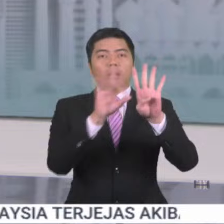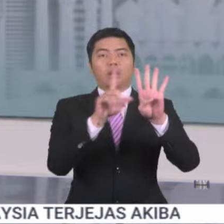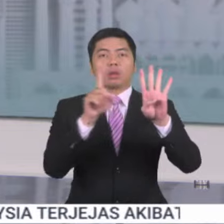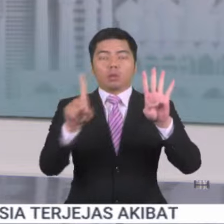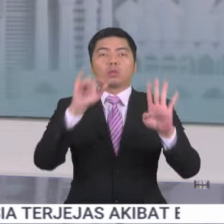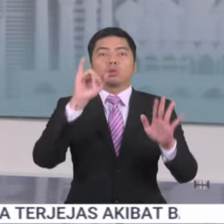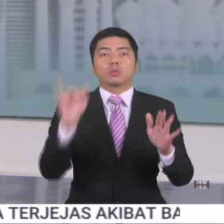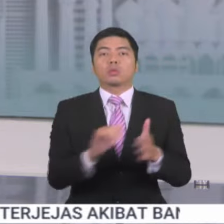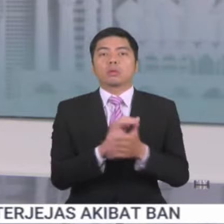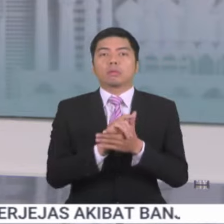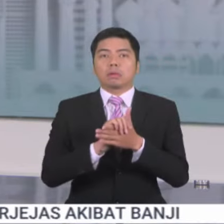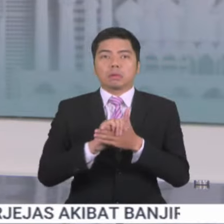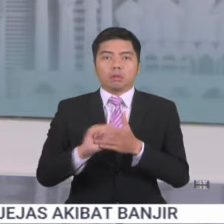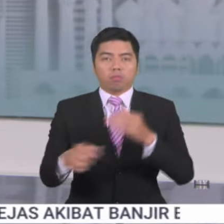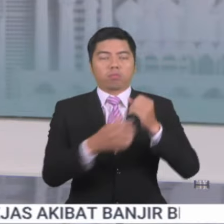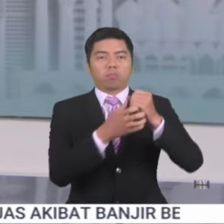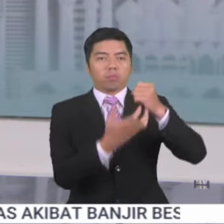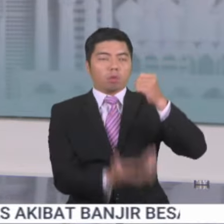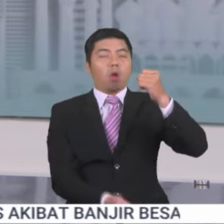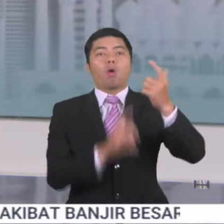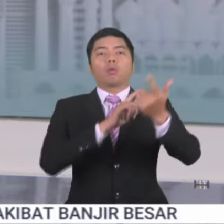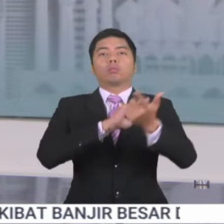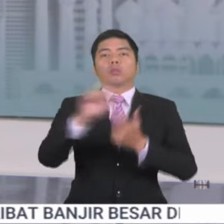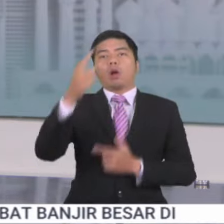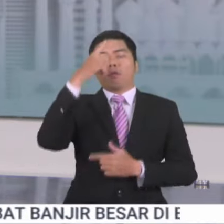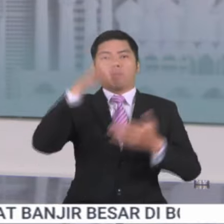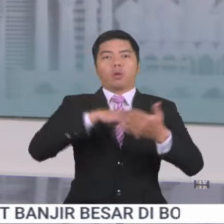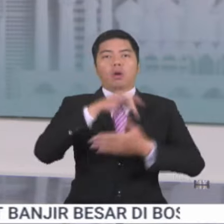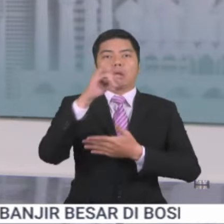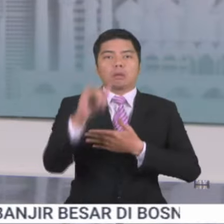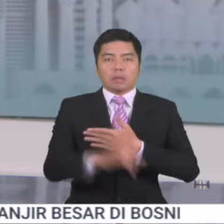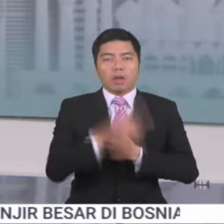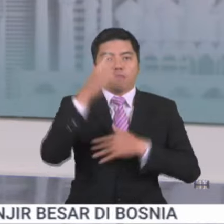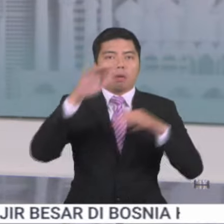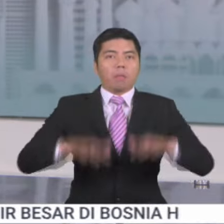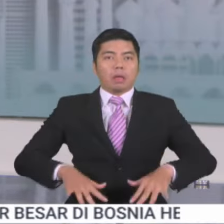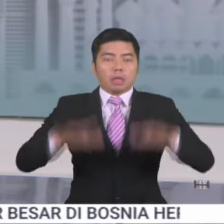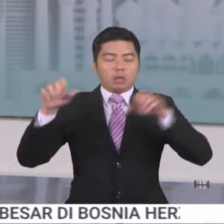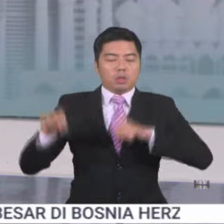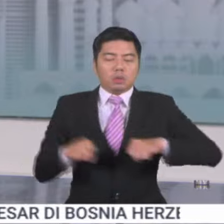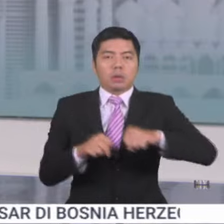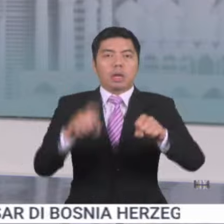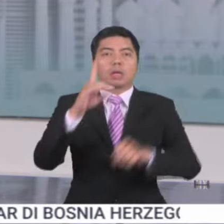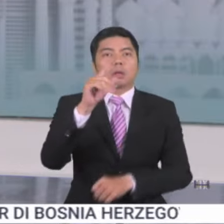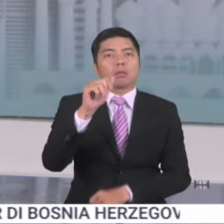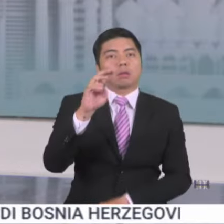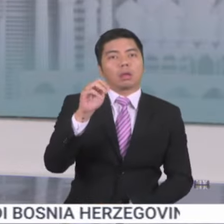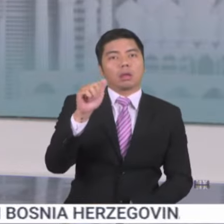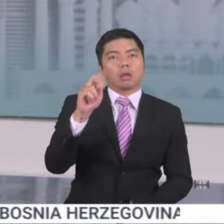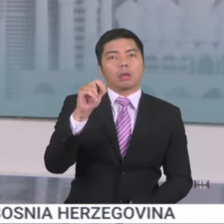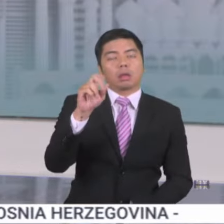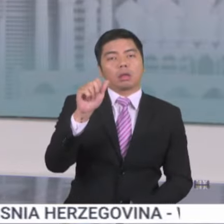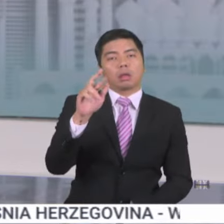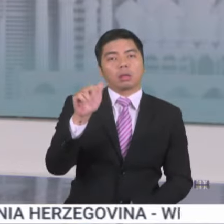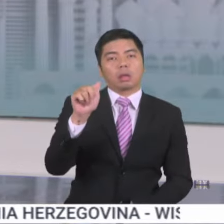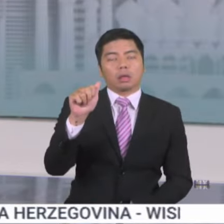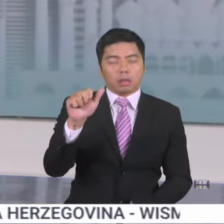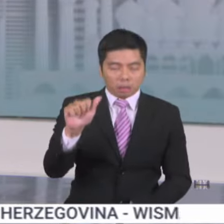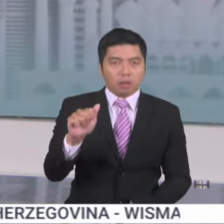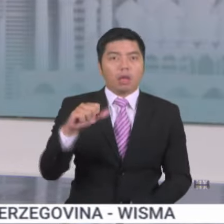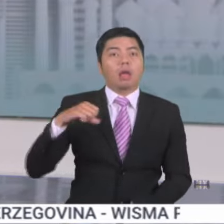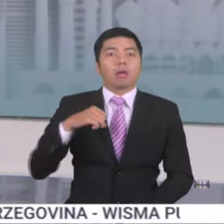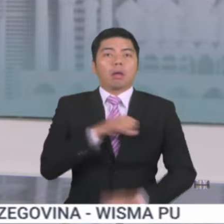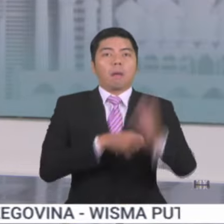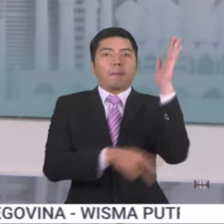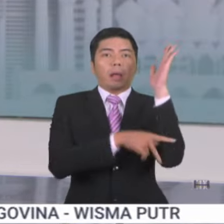481 juta ringgit peruntukan diluluskan bagi projek tebatan banjir di Sungai Damansara. Ahli Parlimen Sungai Buloh Datuk